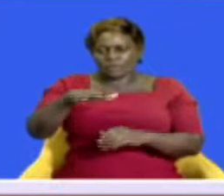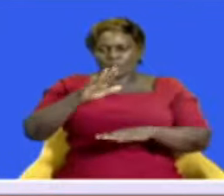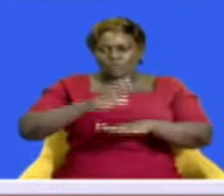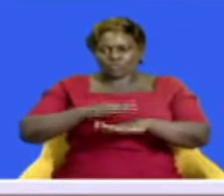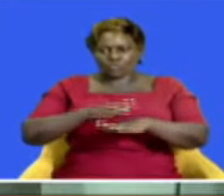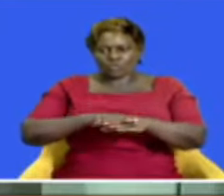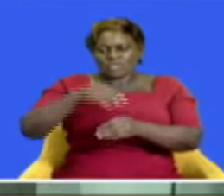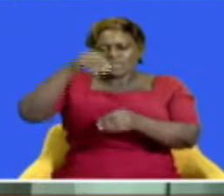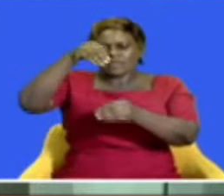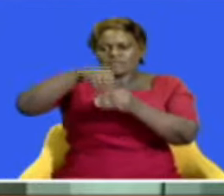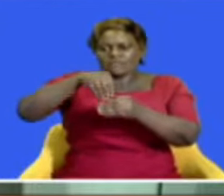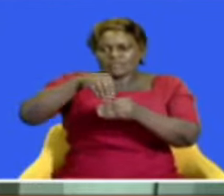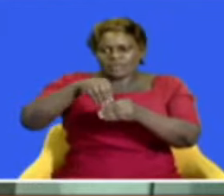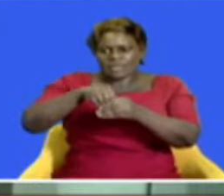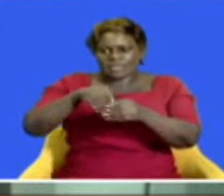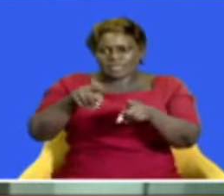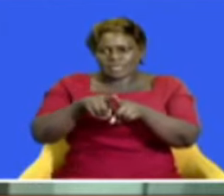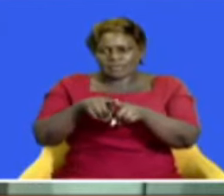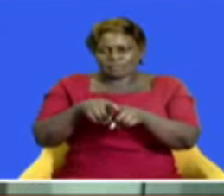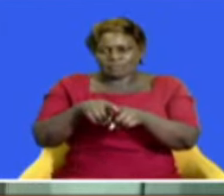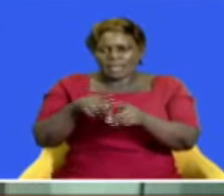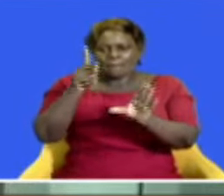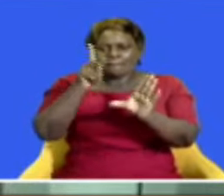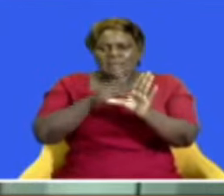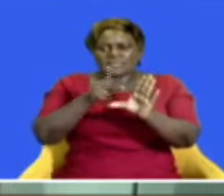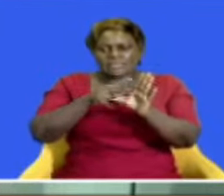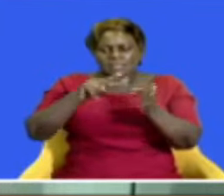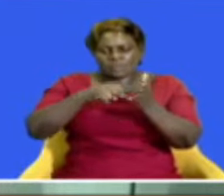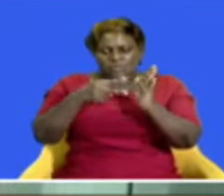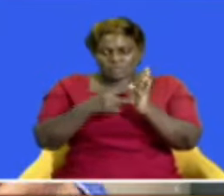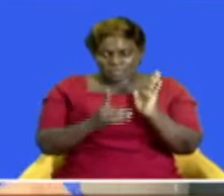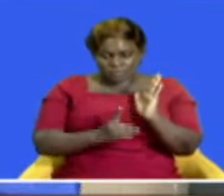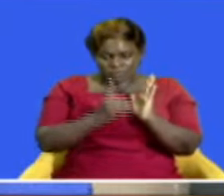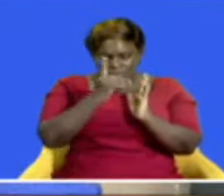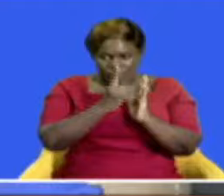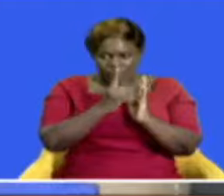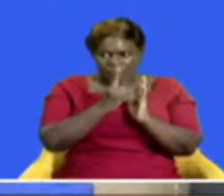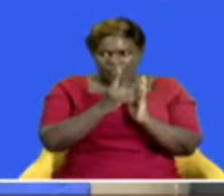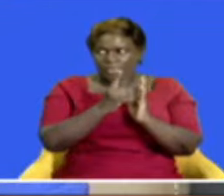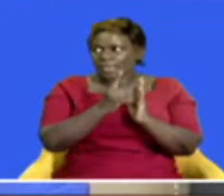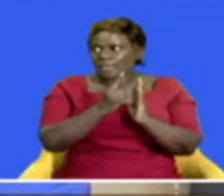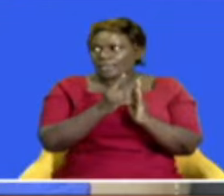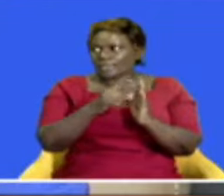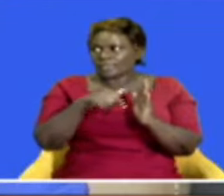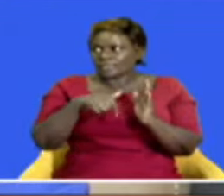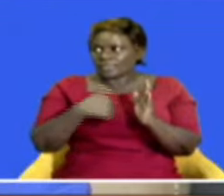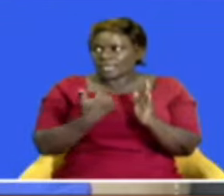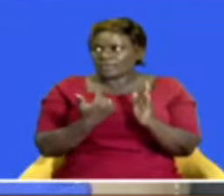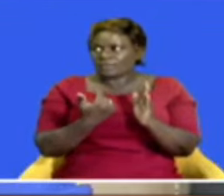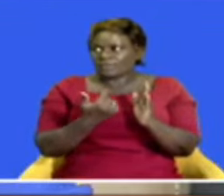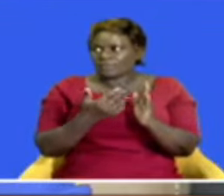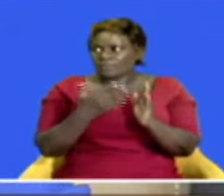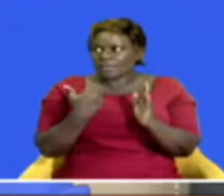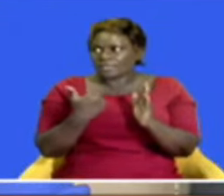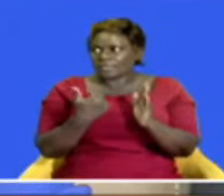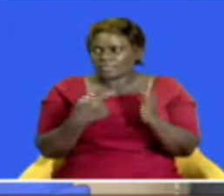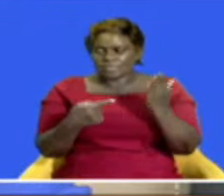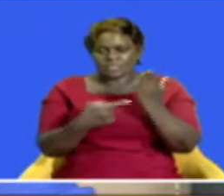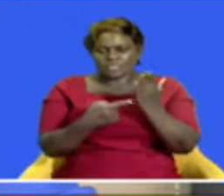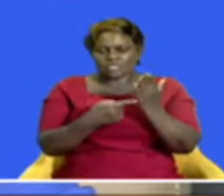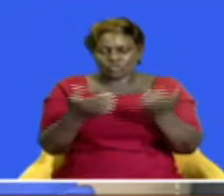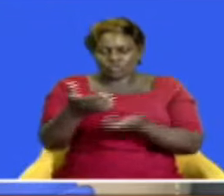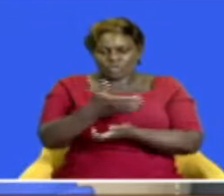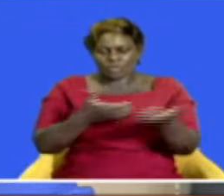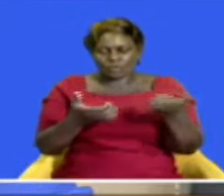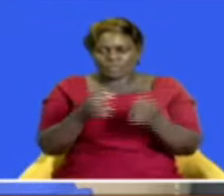kwa uwekezaji na kushiriki katika miradi ya maendeleo. Diasporas were instrumental in pushing the digital economy and